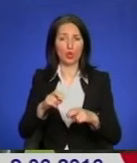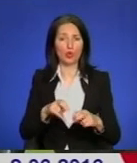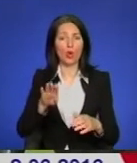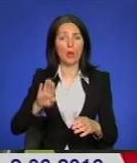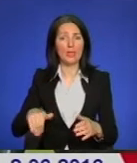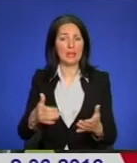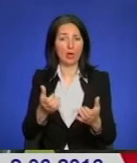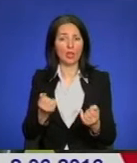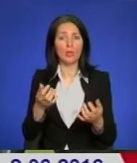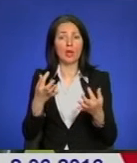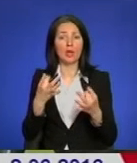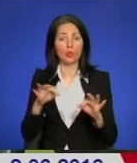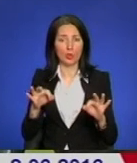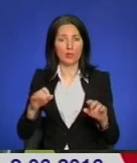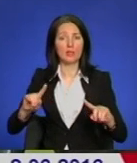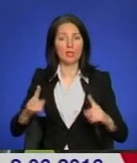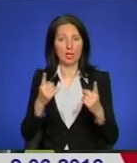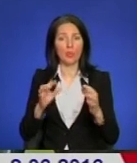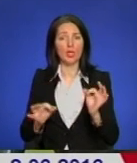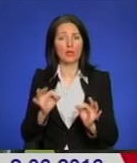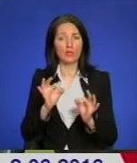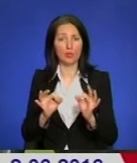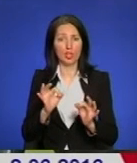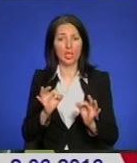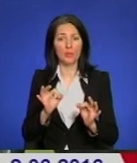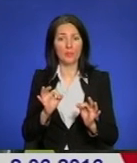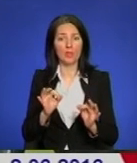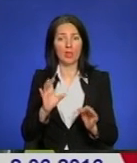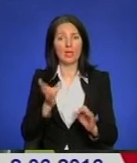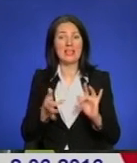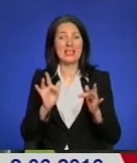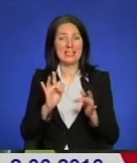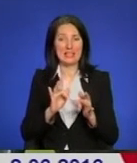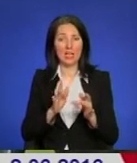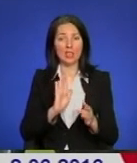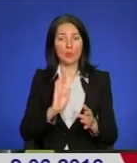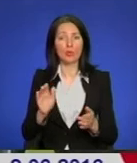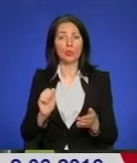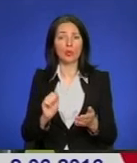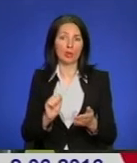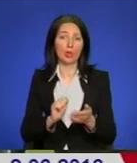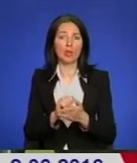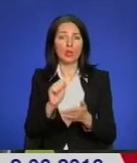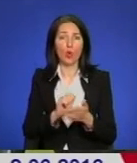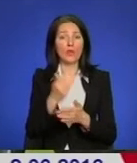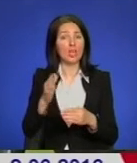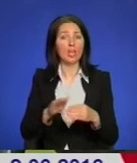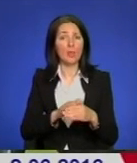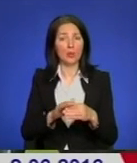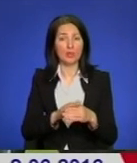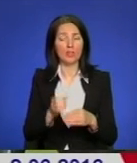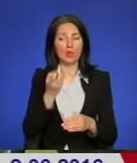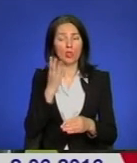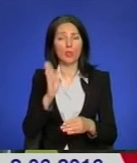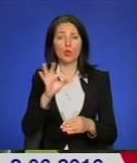Після отримання дозволів на затримання в суді, на сайті ці будуть оприлюднені їхні прізвища. І коли